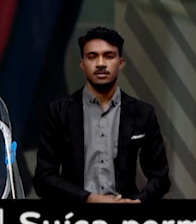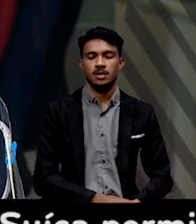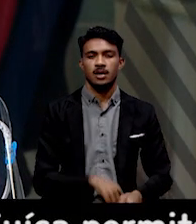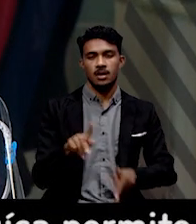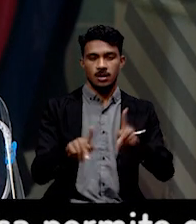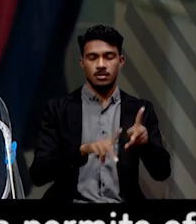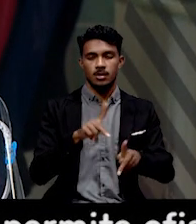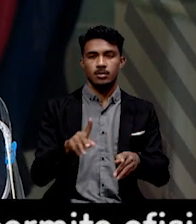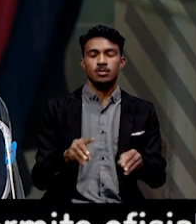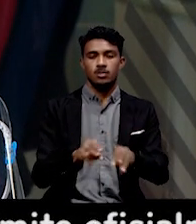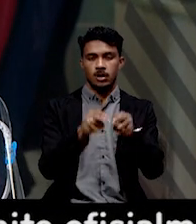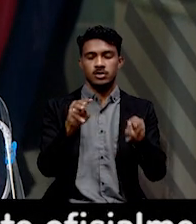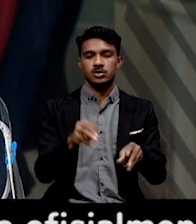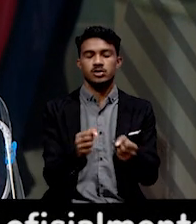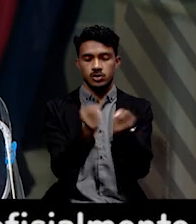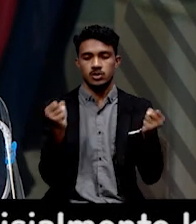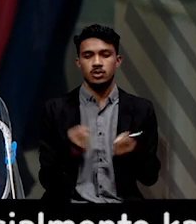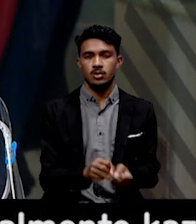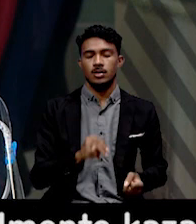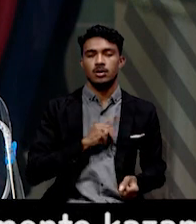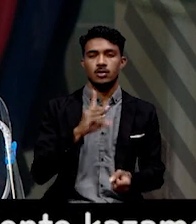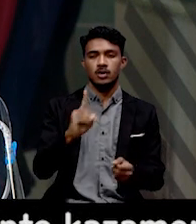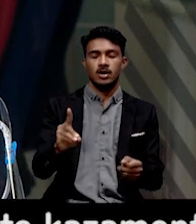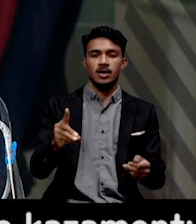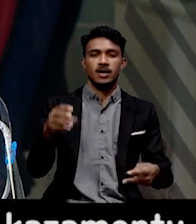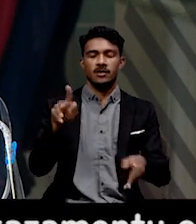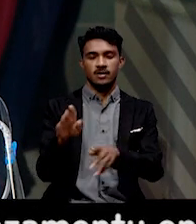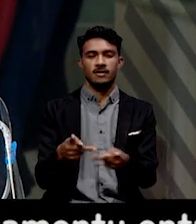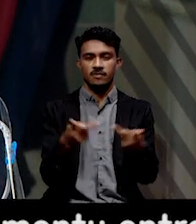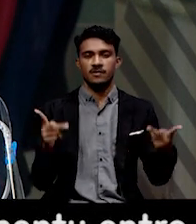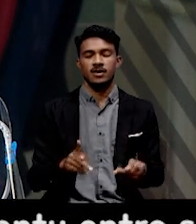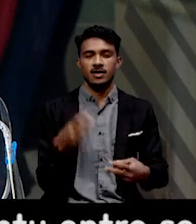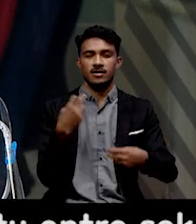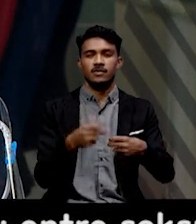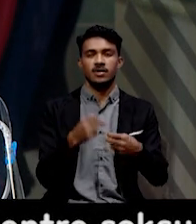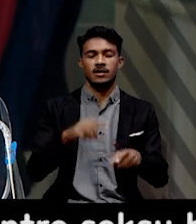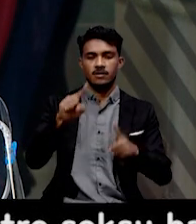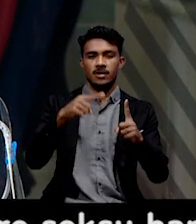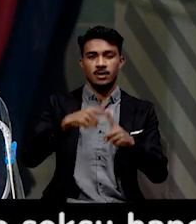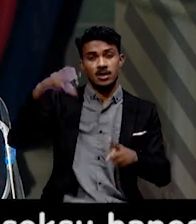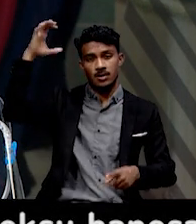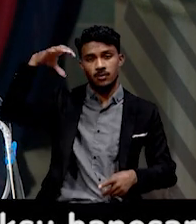Autoridades sukumadohi hus sukumnidade nebe helai are risku atau antisipa bahira kontese udang.